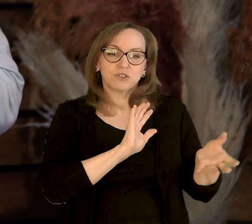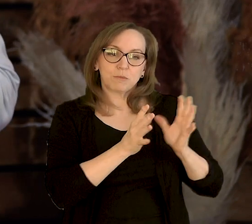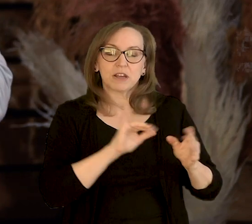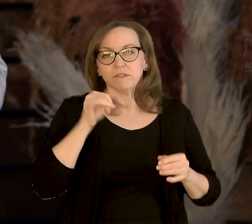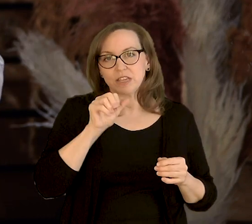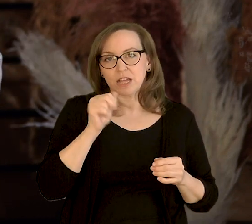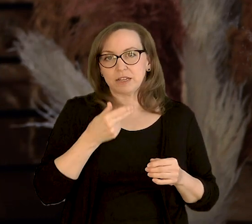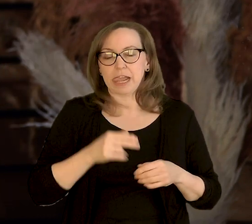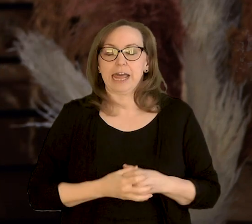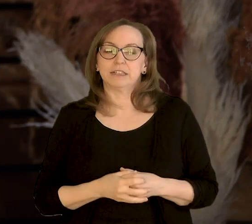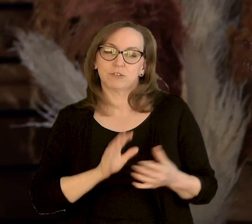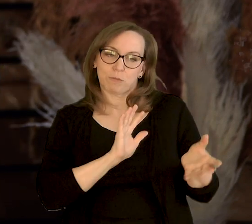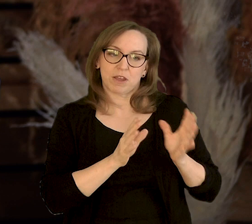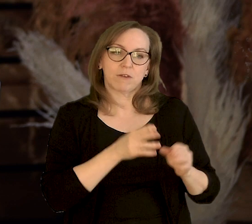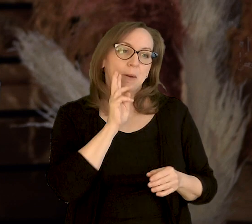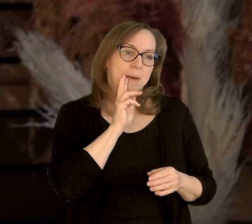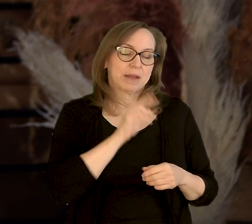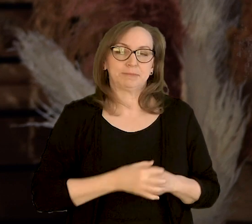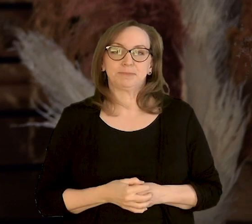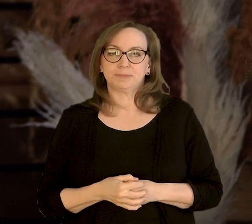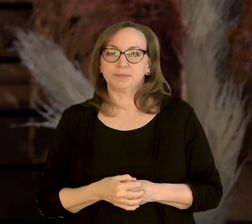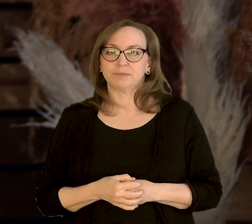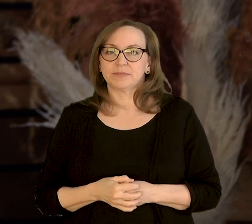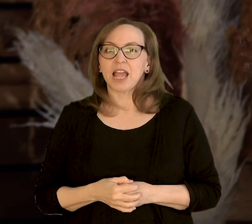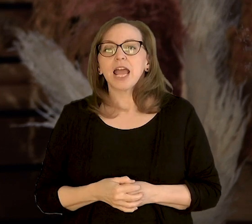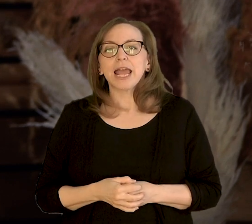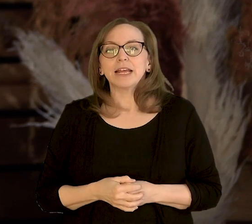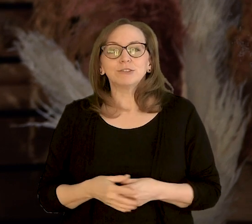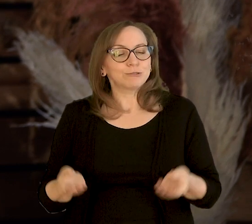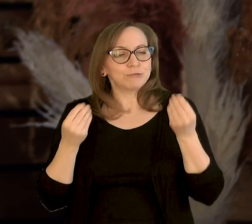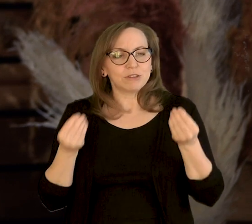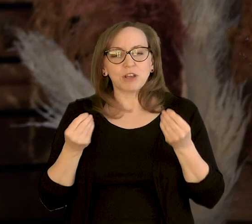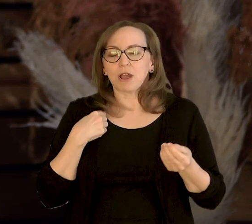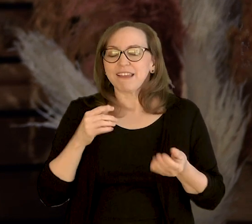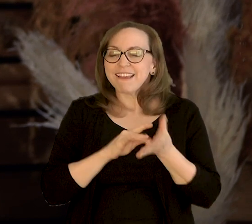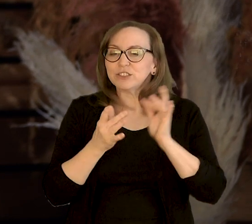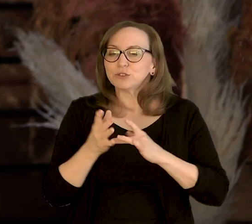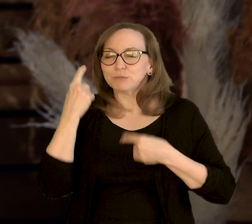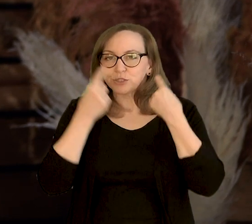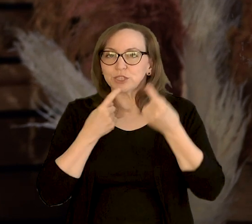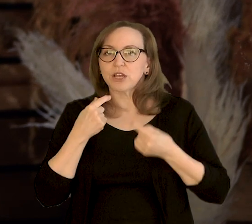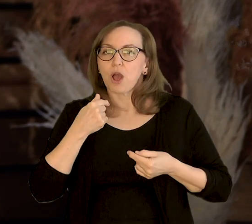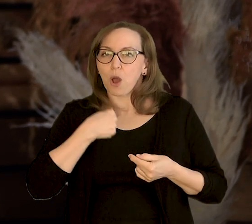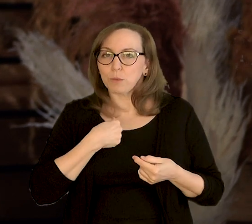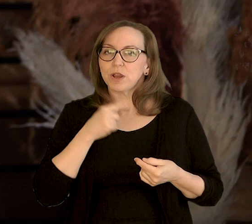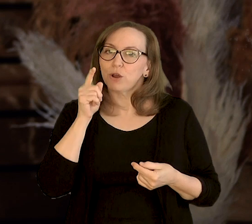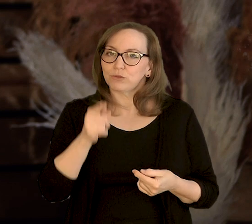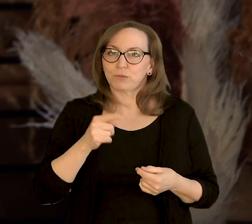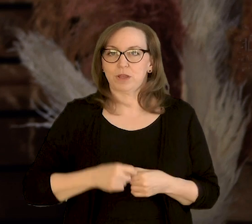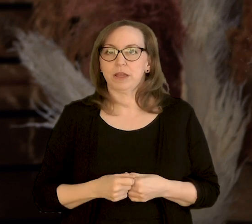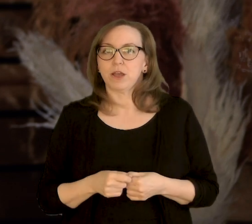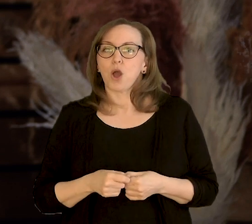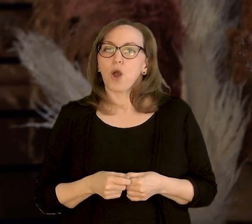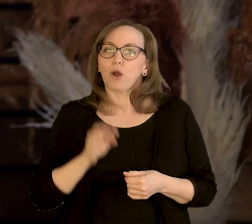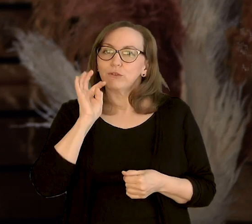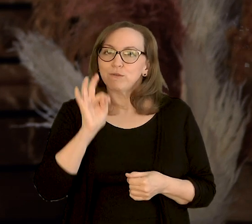I to jest właśnie niezwykłe, że Jezus myśli o tobie i o mnie. Myśli o twoim